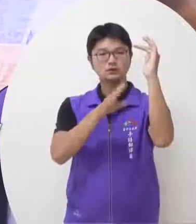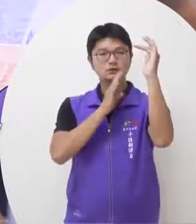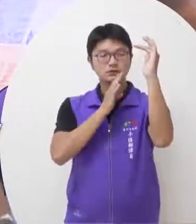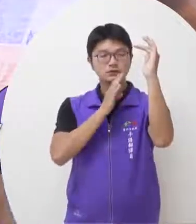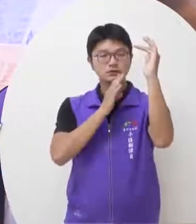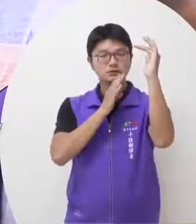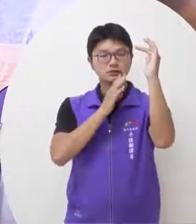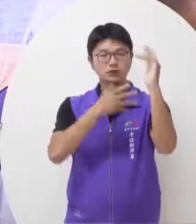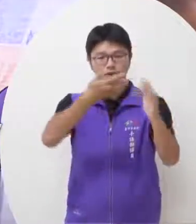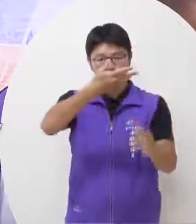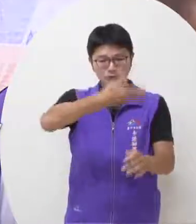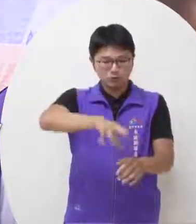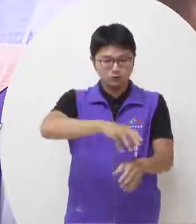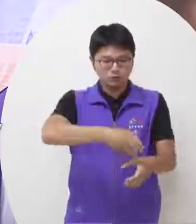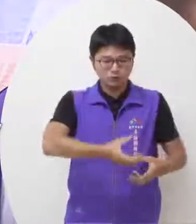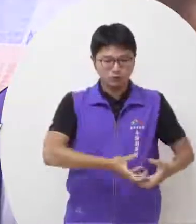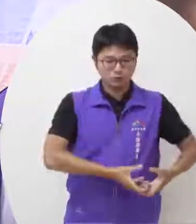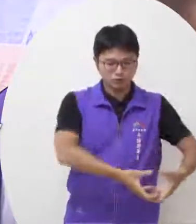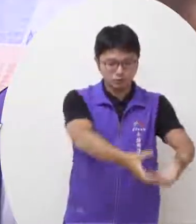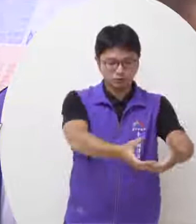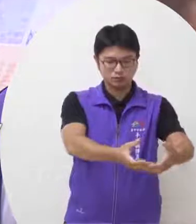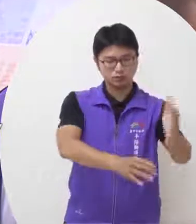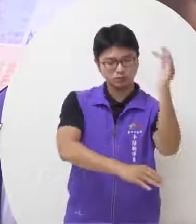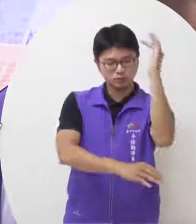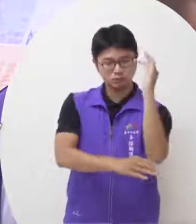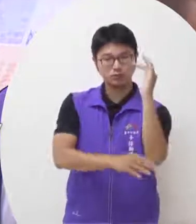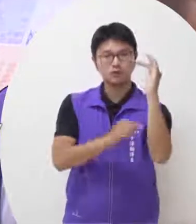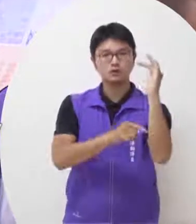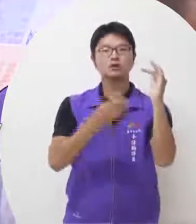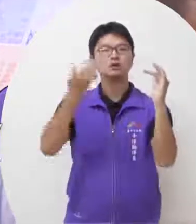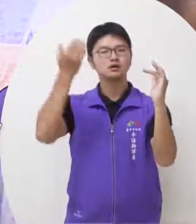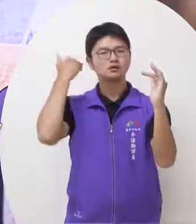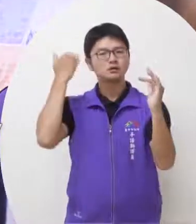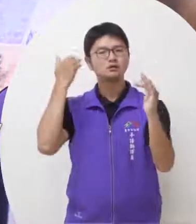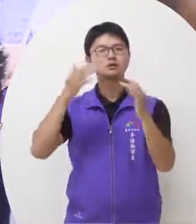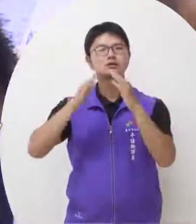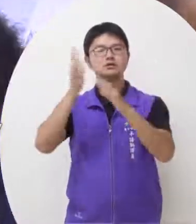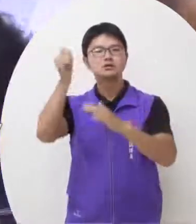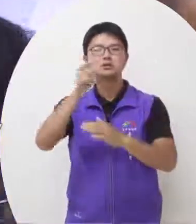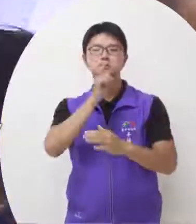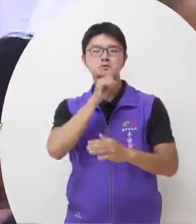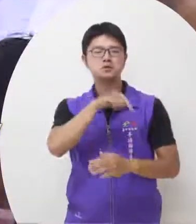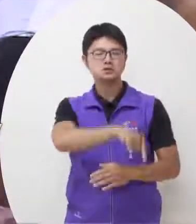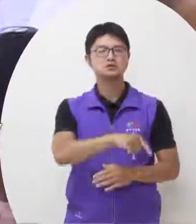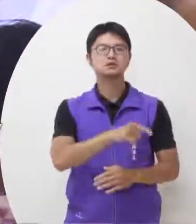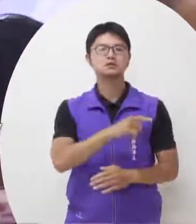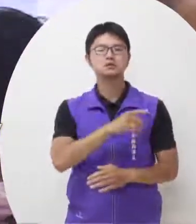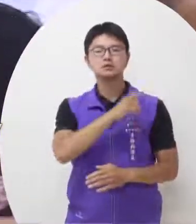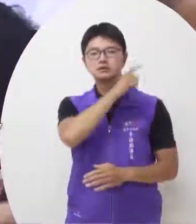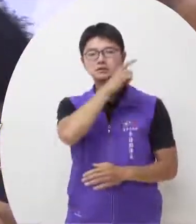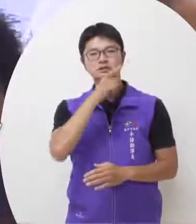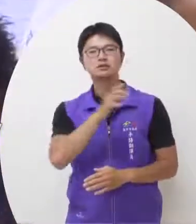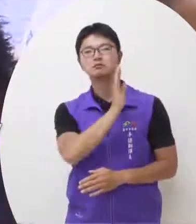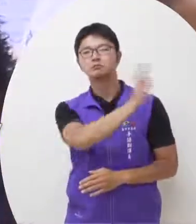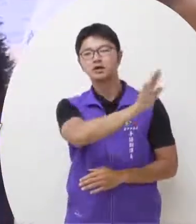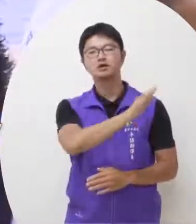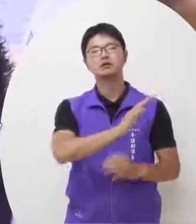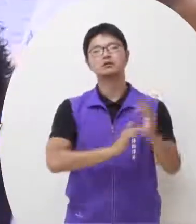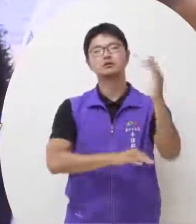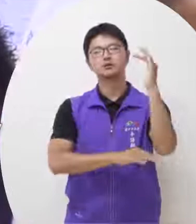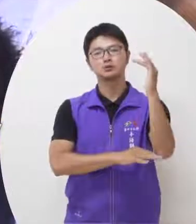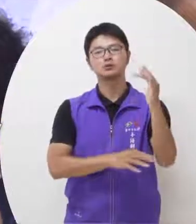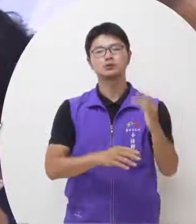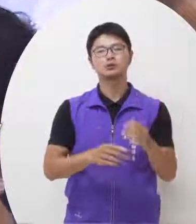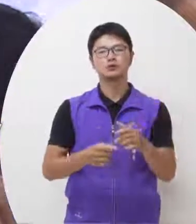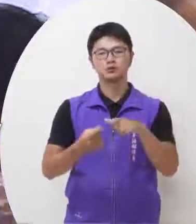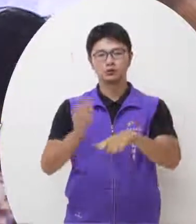面那在浅草的时候他们就认定那是私人的那个私人的树，所以那